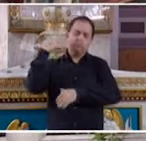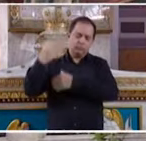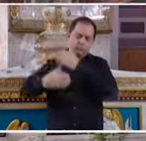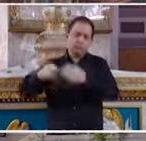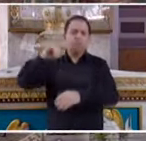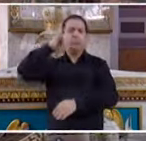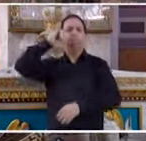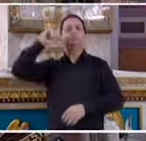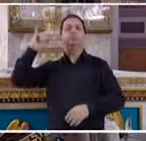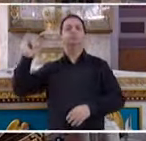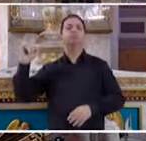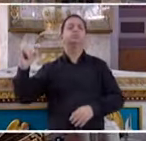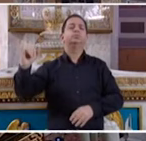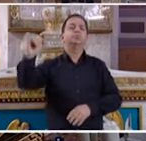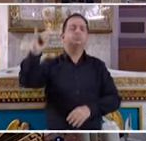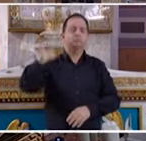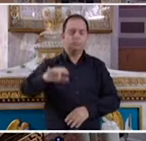αιώνων.